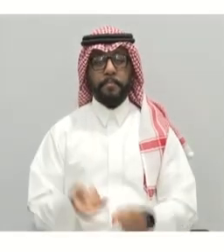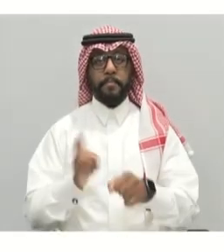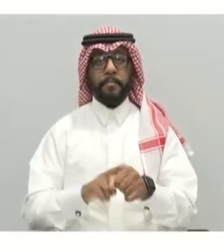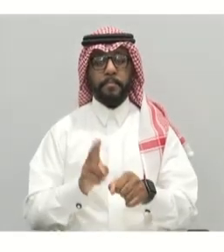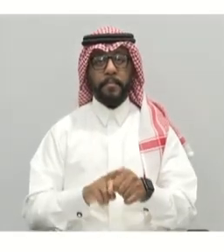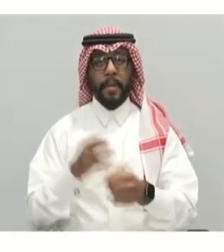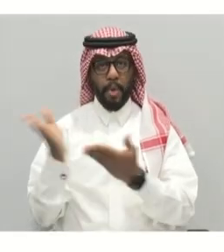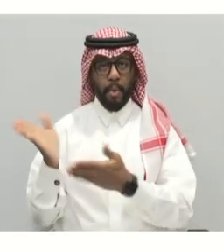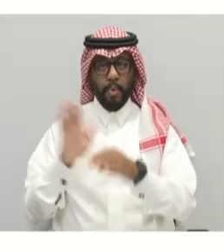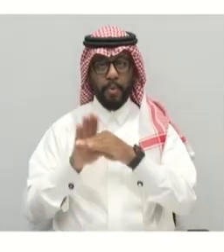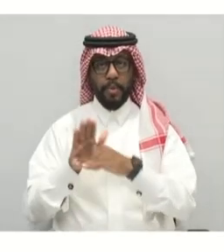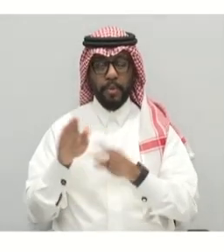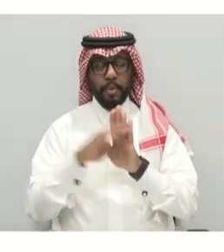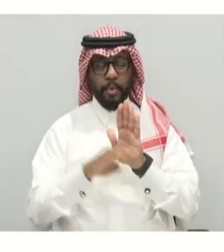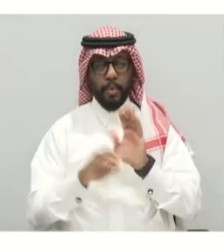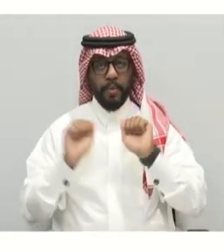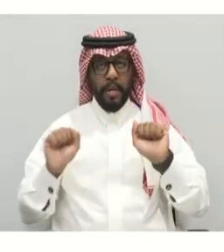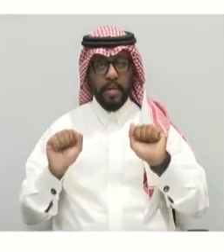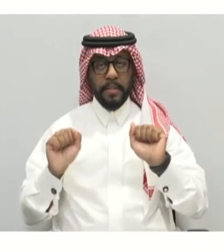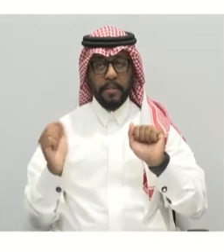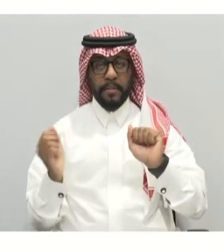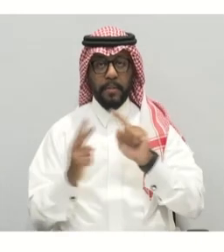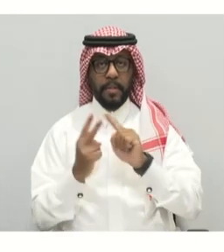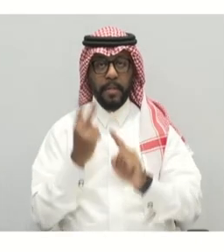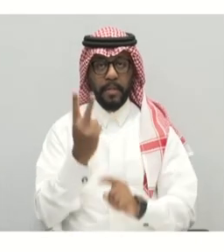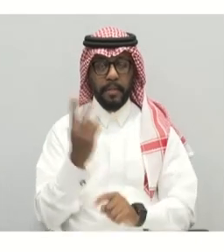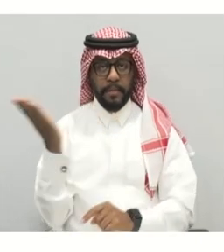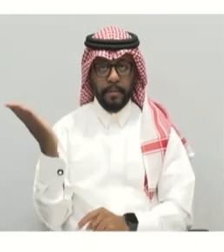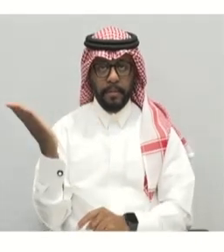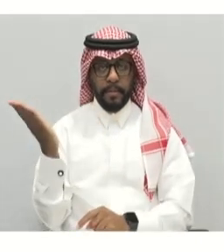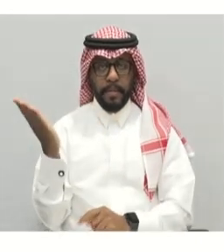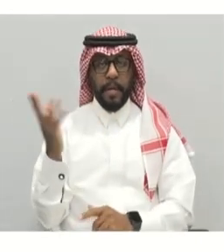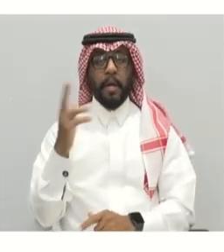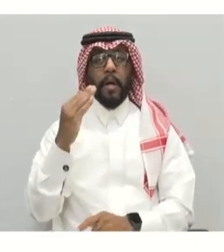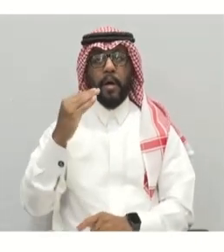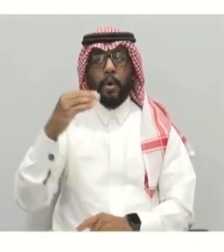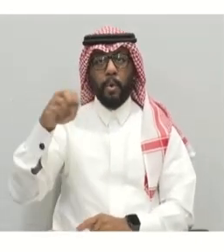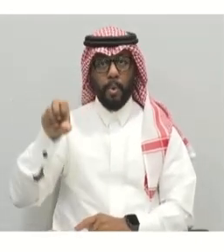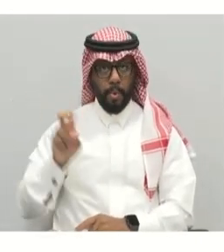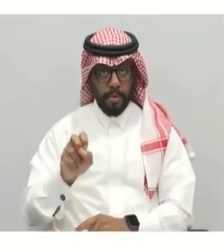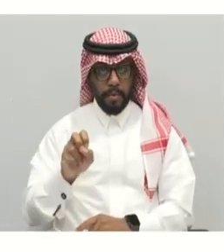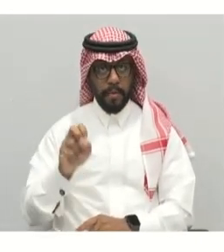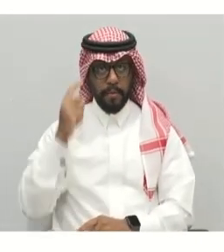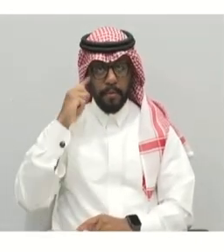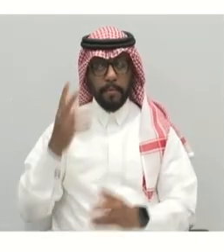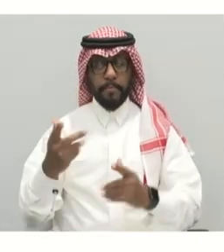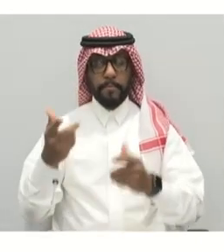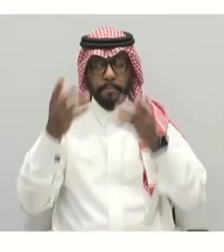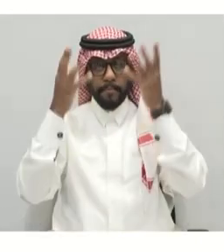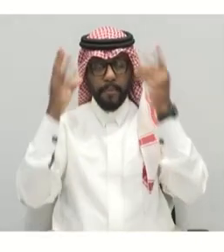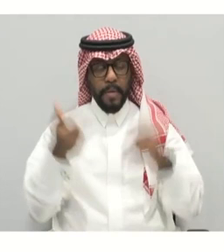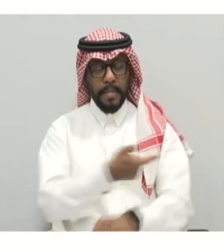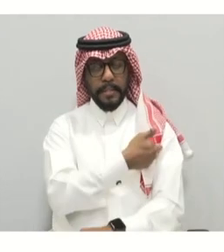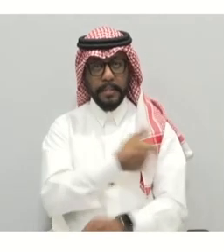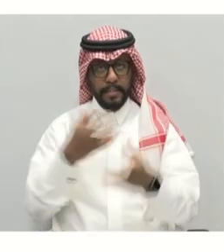العبارات بعد تصنيفها الى حقوق وواجبات الحقوق الحصول على تغذيه صحيه الحصول